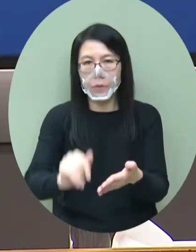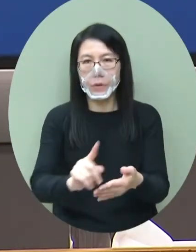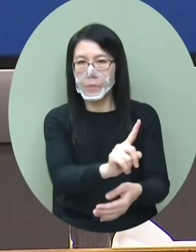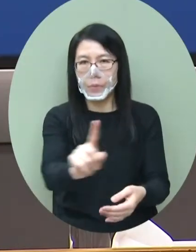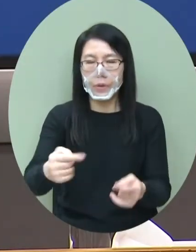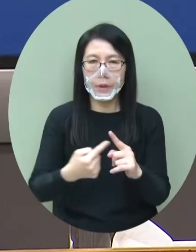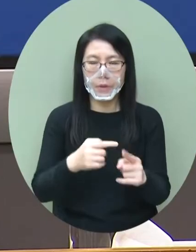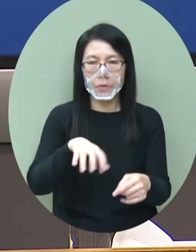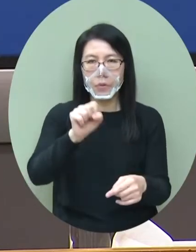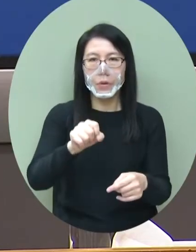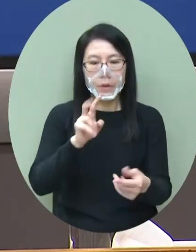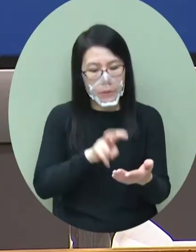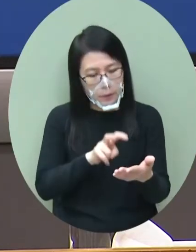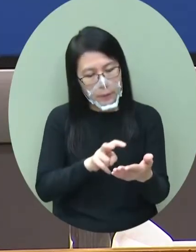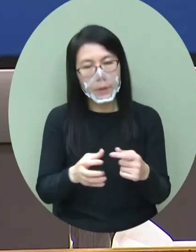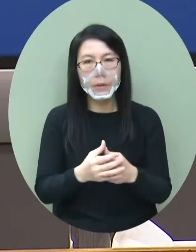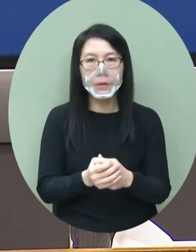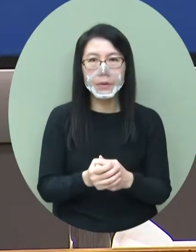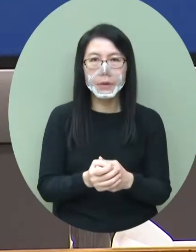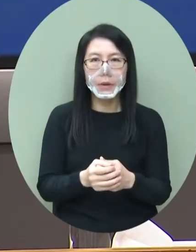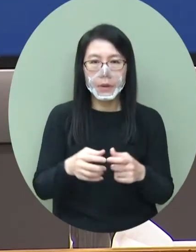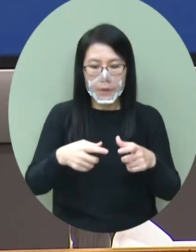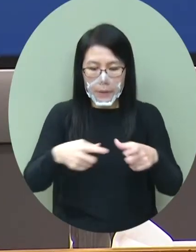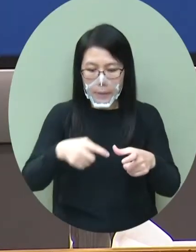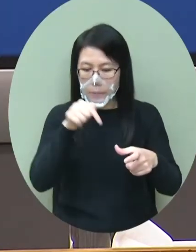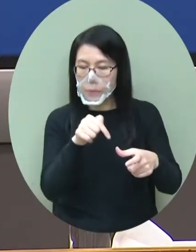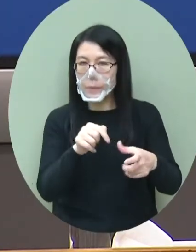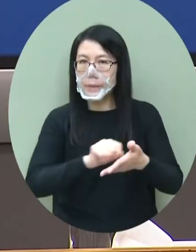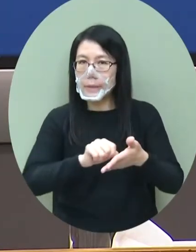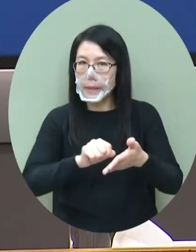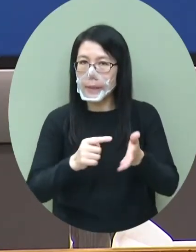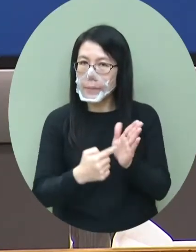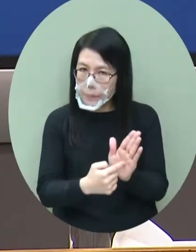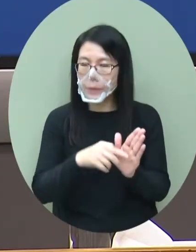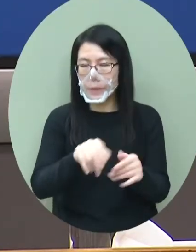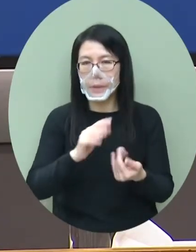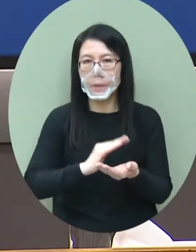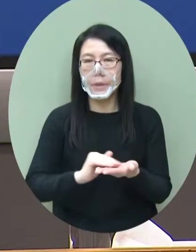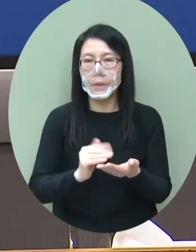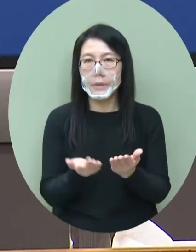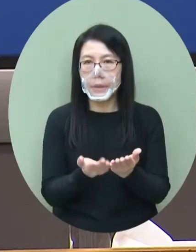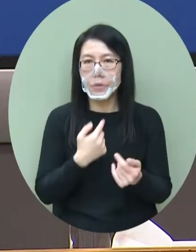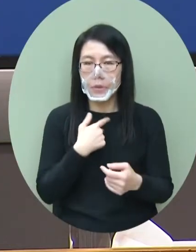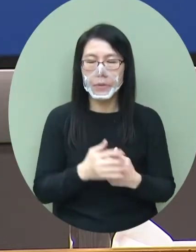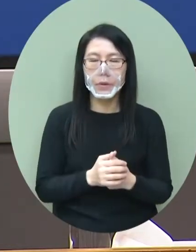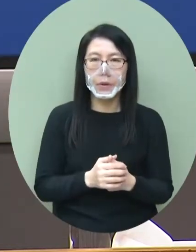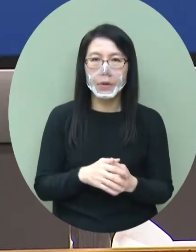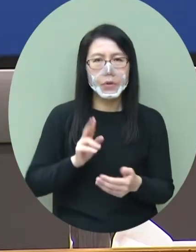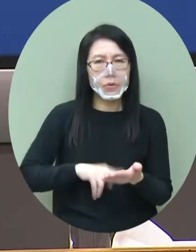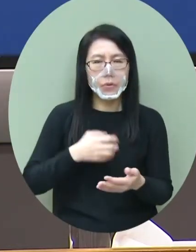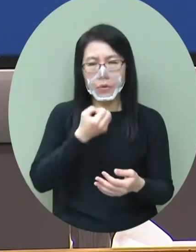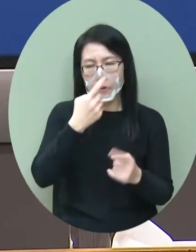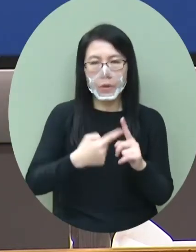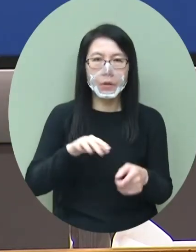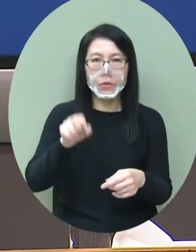的，每个市民用的时候都要看一下盒子上面的提示指示。